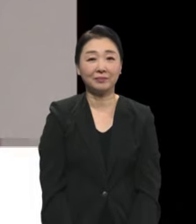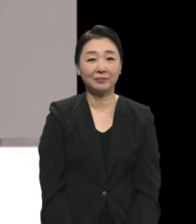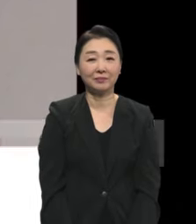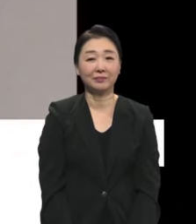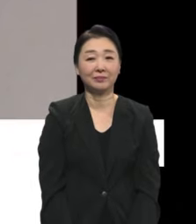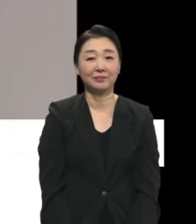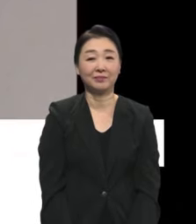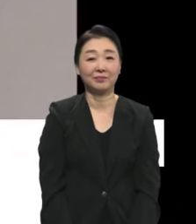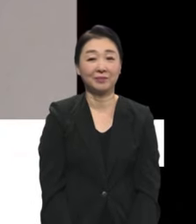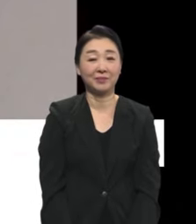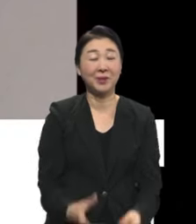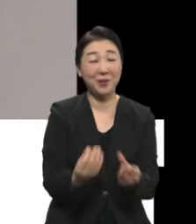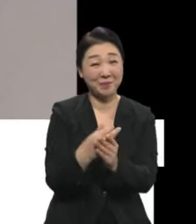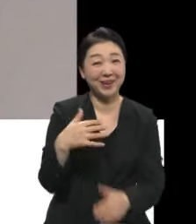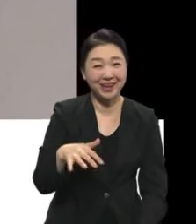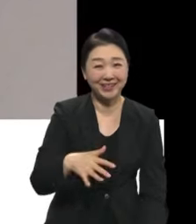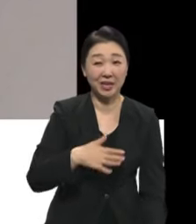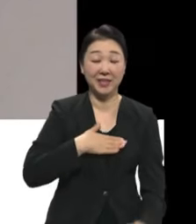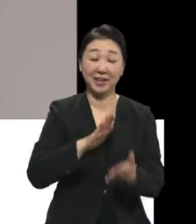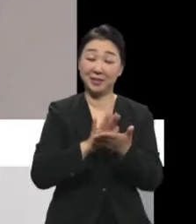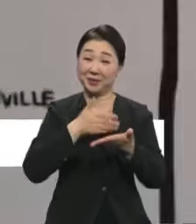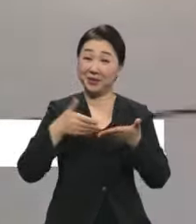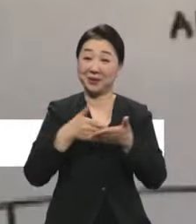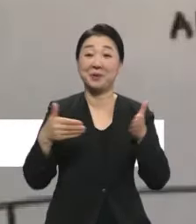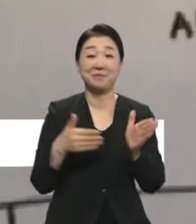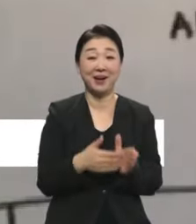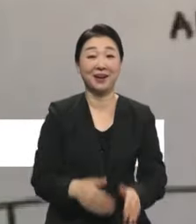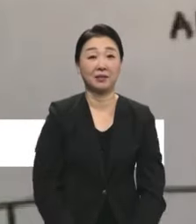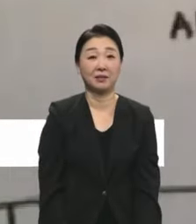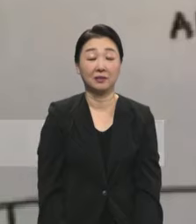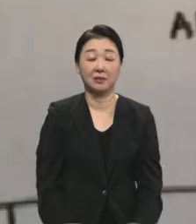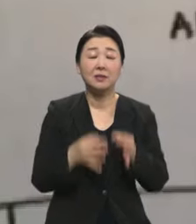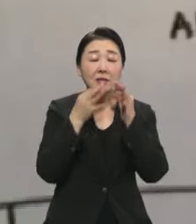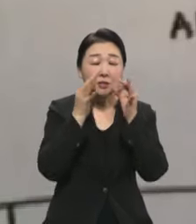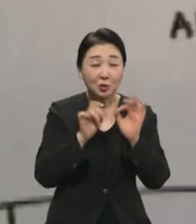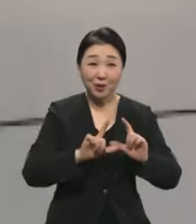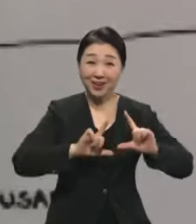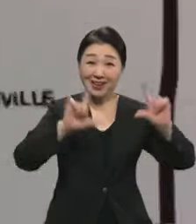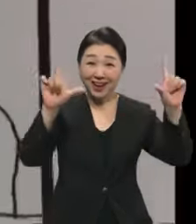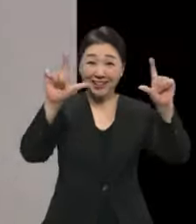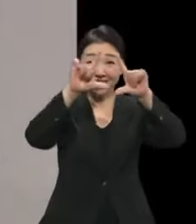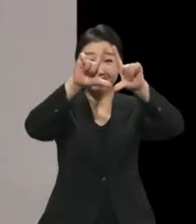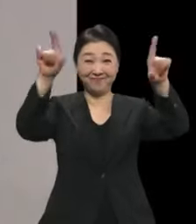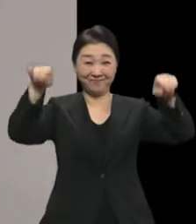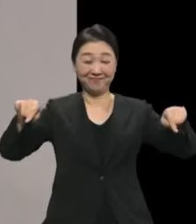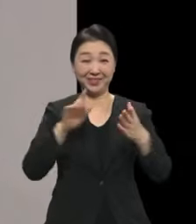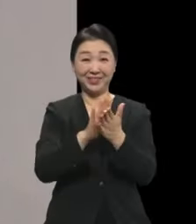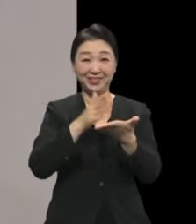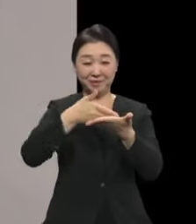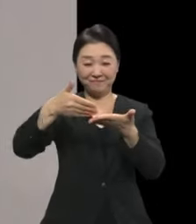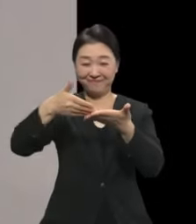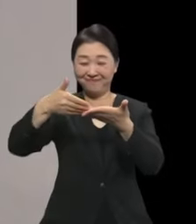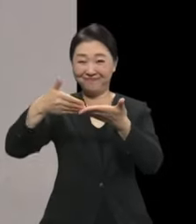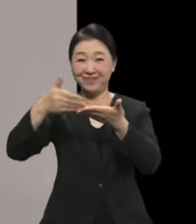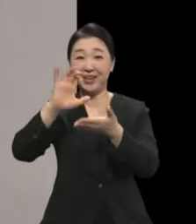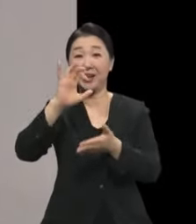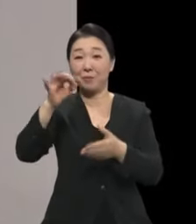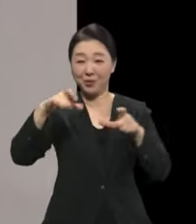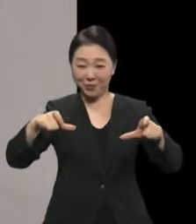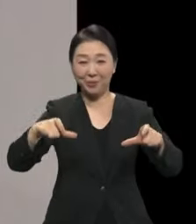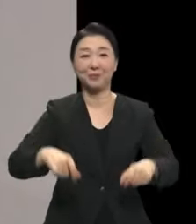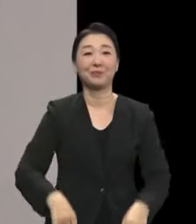Literally, I just drew this up. It may not be perfect. Perfect, I know Trinity. 금요일 기온이라고 쓰인 큰 종이에 직접 그린 캘리포니아 지도가 그려져